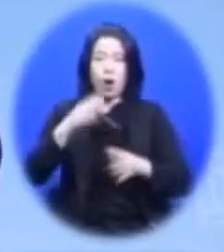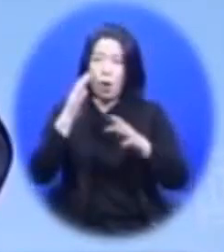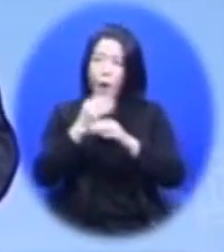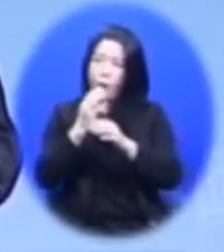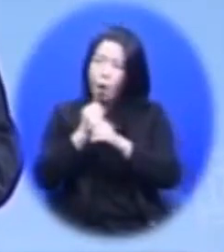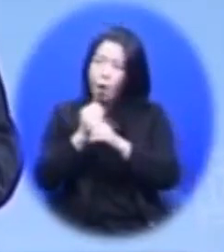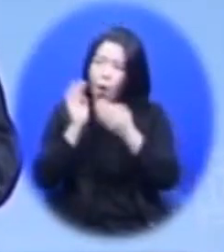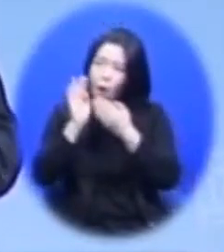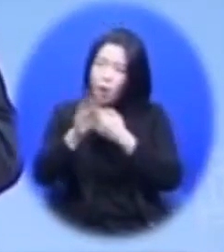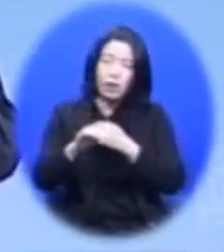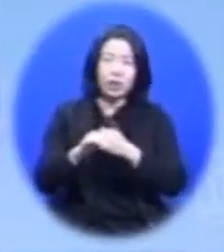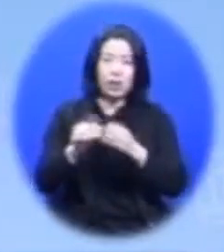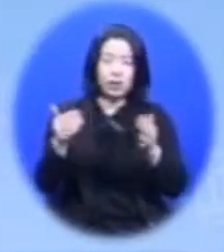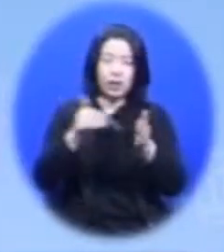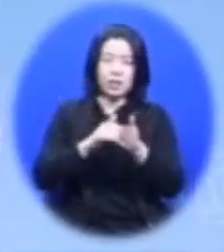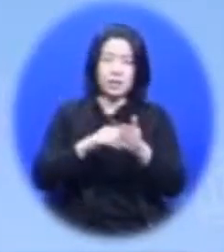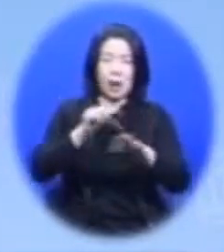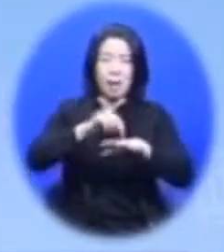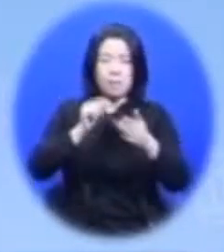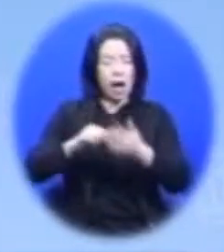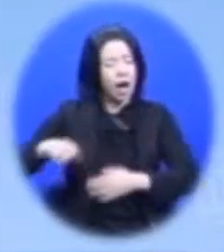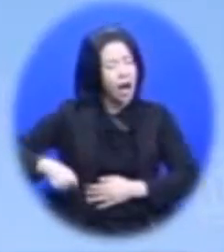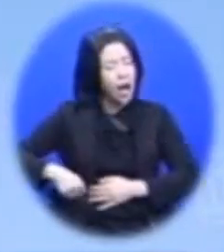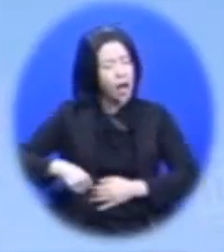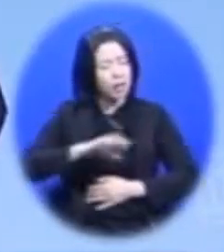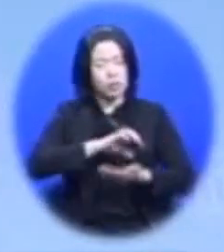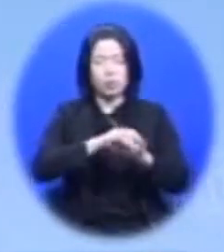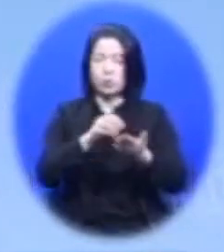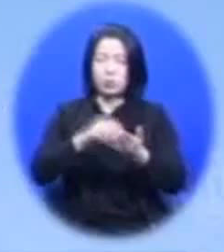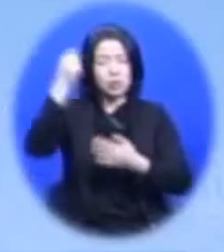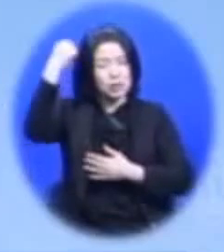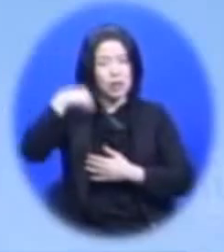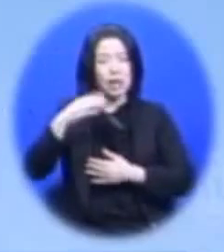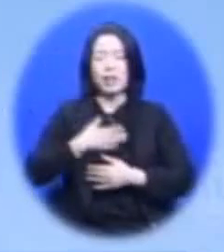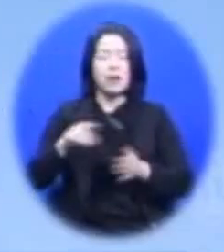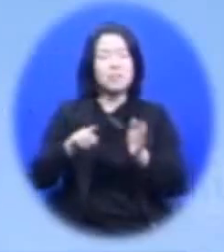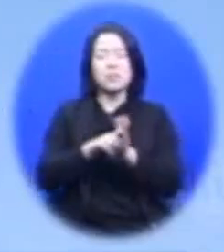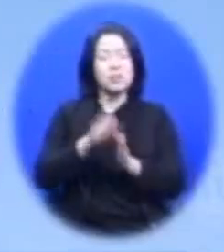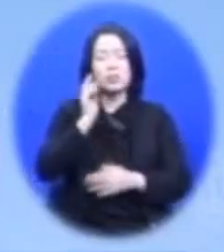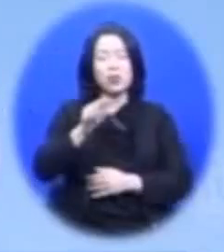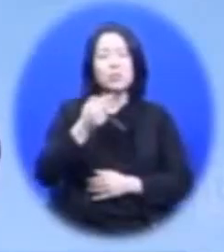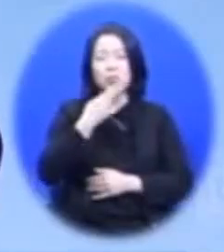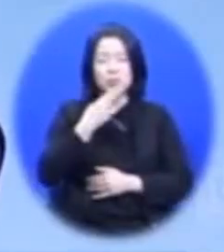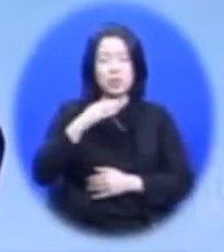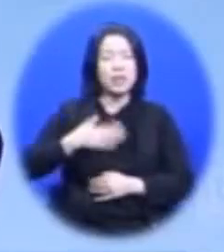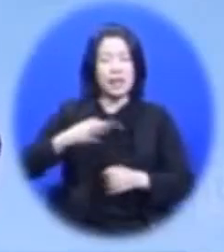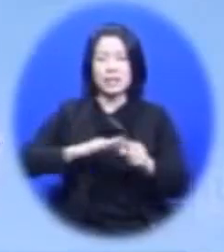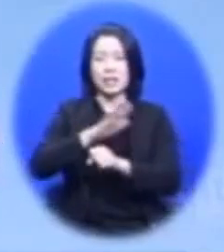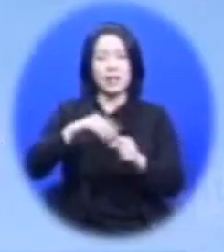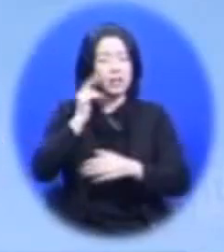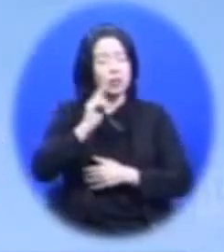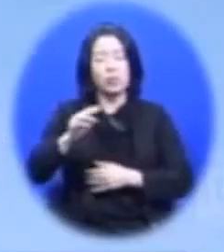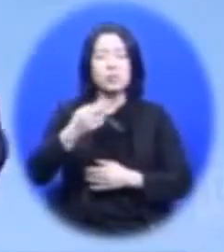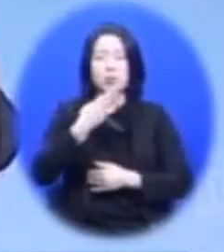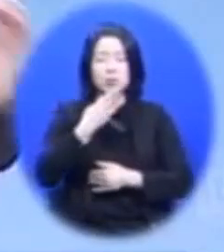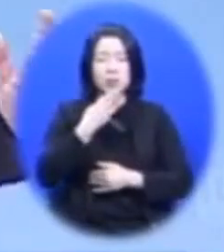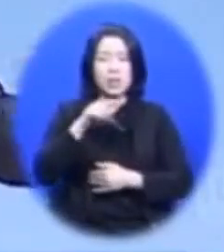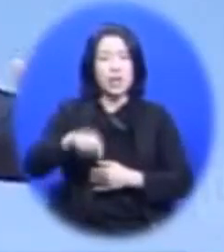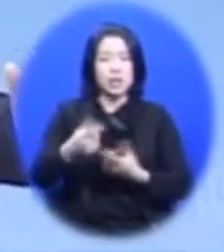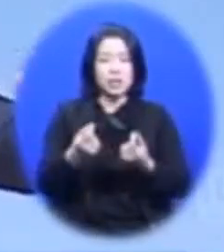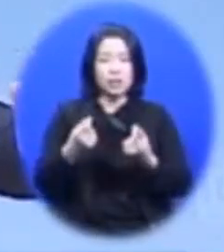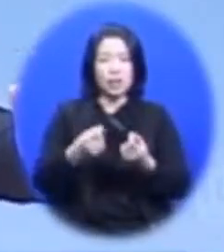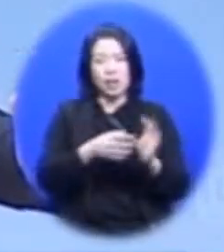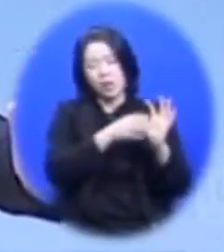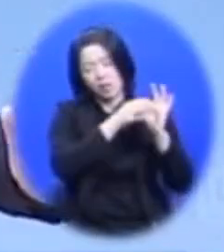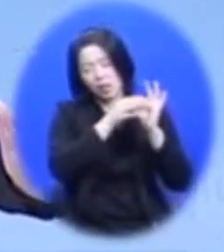언제까지 그저 마음의 가책 정도 느끼면서 나는 믿음이 너무 없어, 나는 사랑이 너무 없어 그러면서